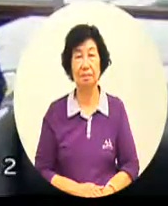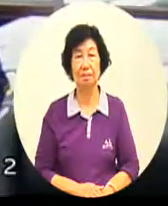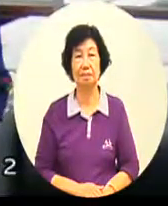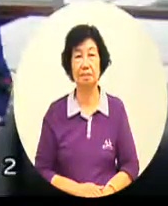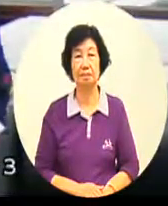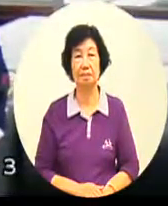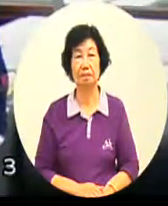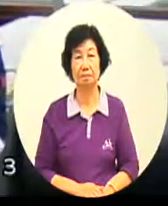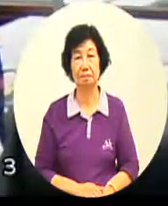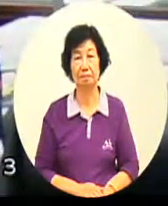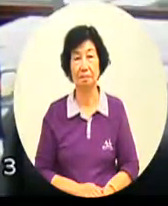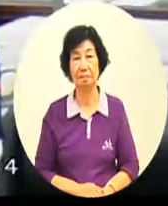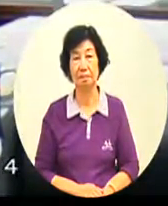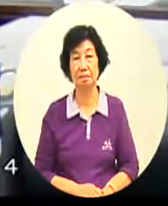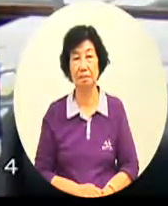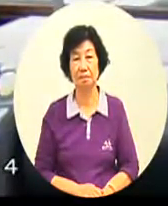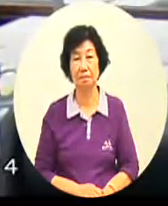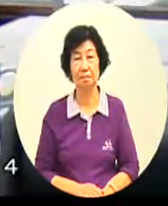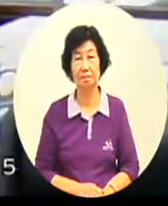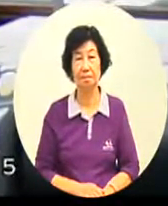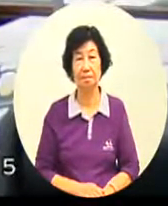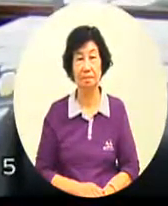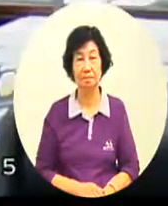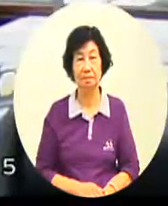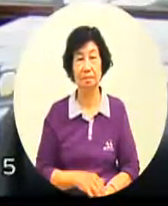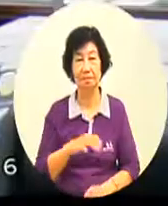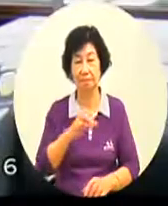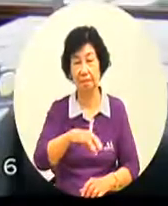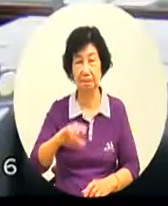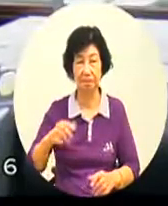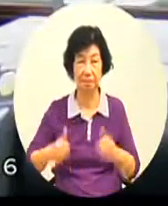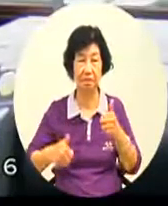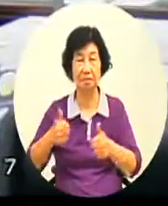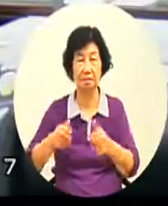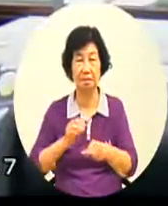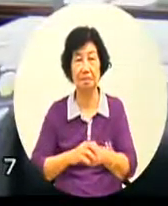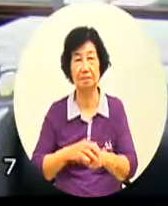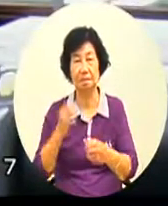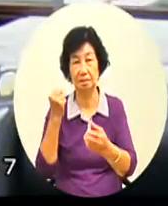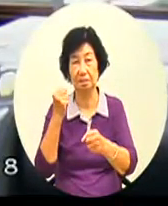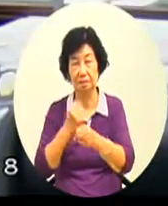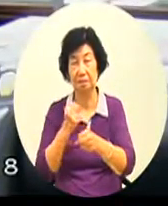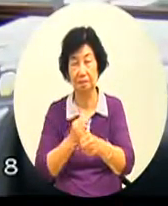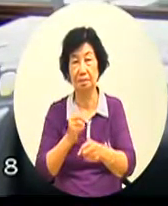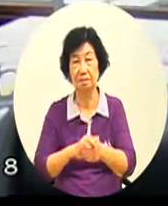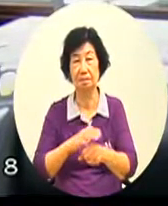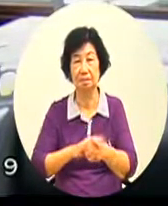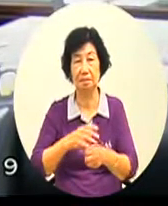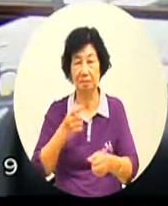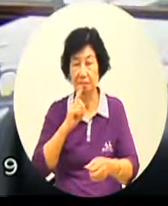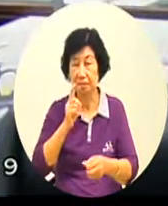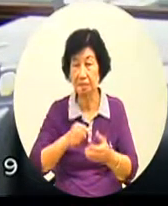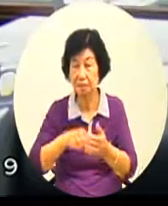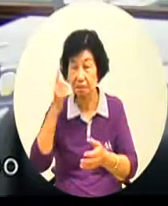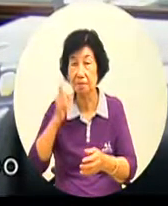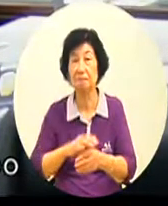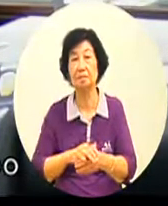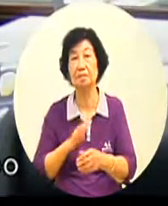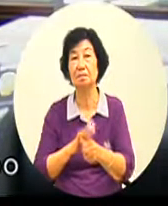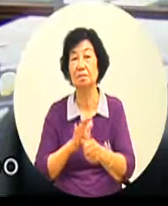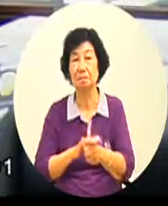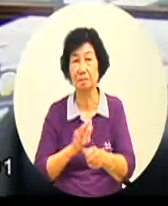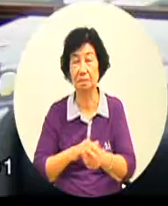局处首长如果要这样做啊，叫一个人来哈，重复的一句话就可以解决一个局处首长了啦，嘛没叫你来